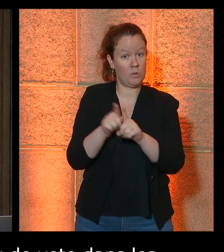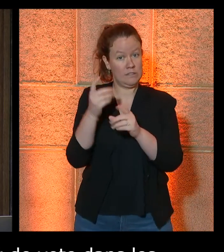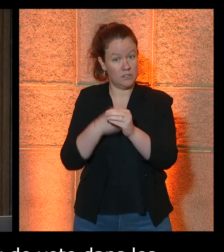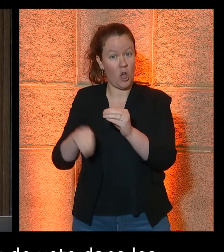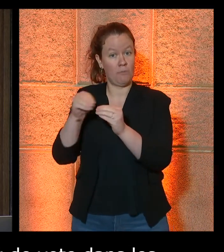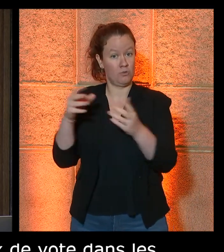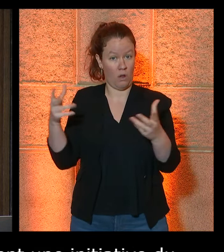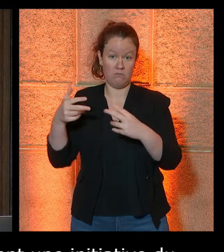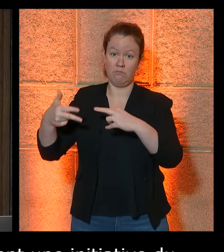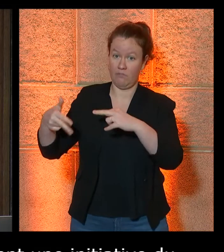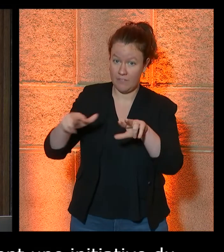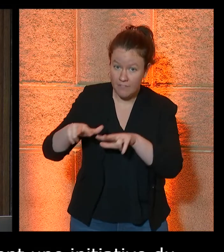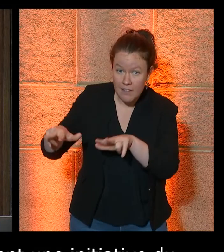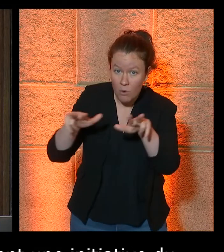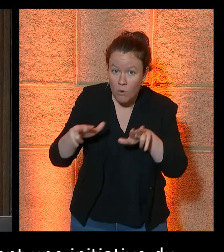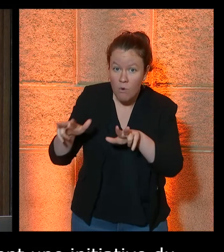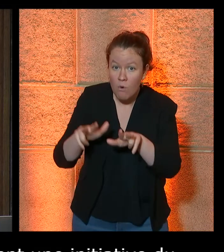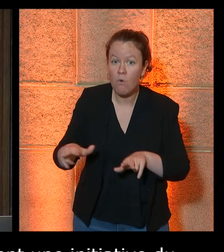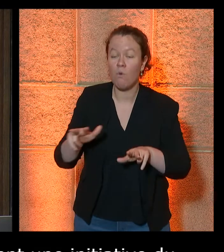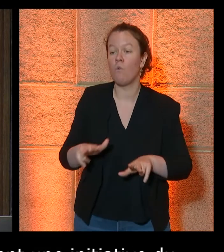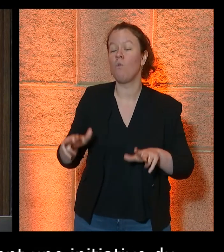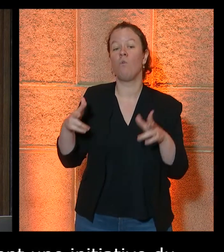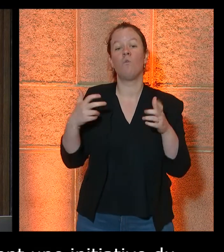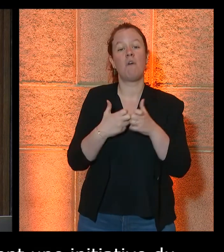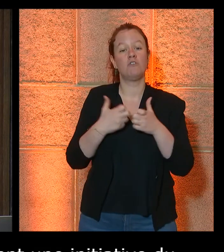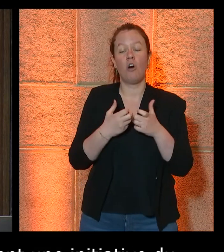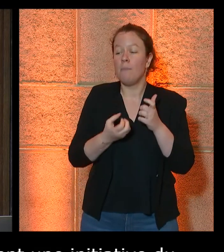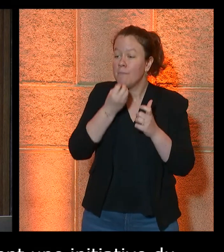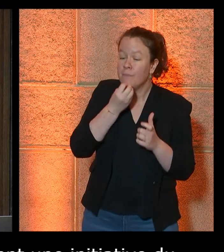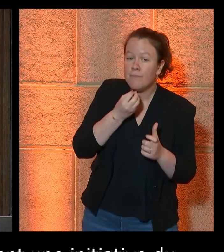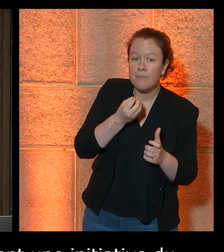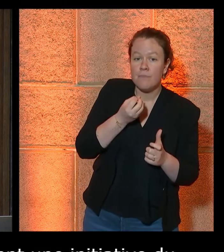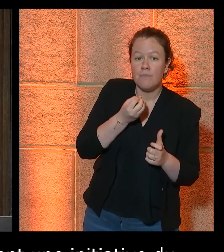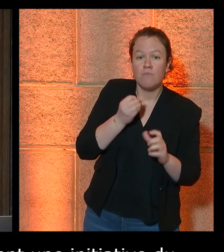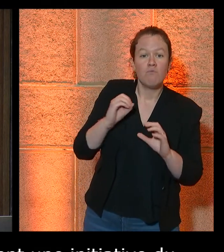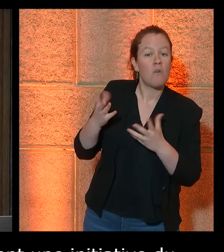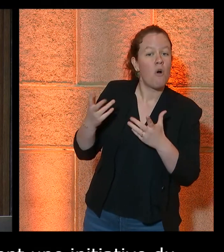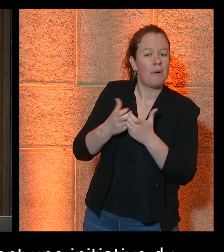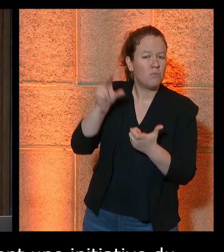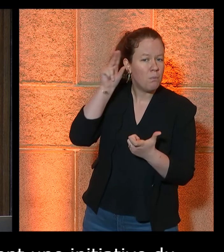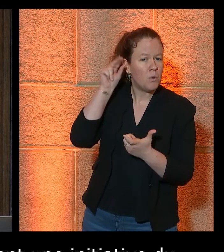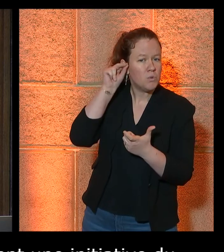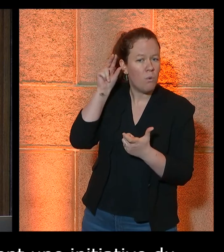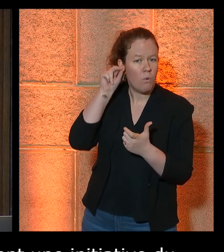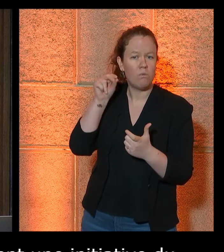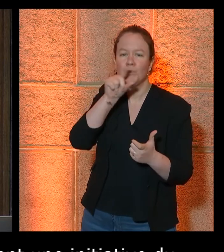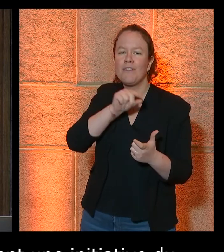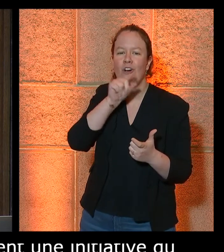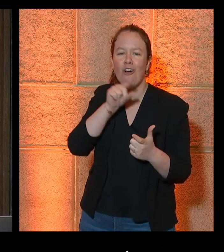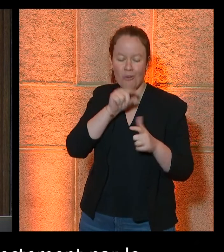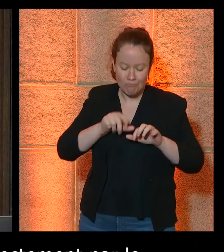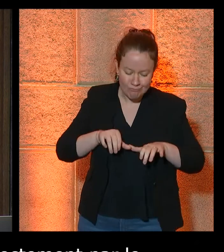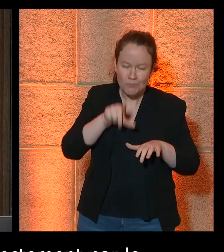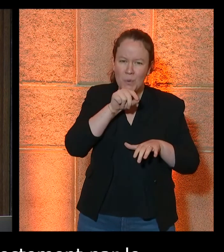de vidéos. Je pense à des tutos pour savoir comment décrire une image sur Twitter ou pour